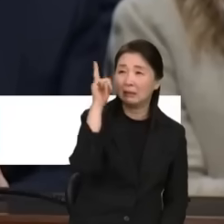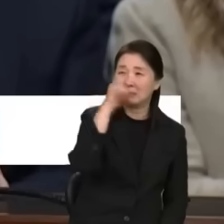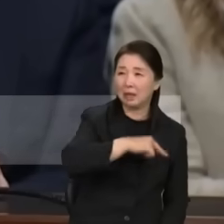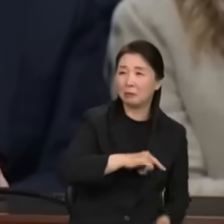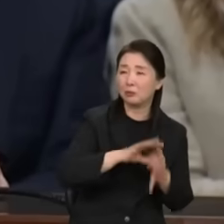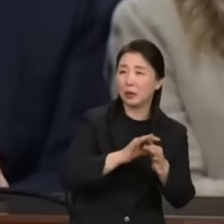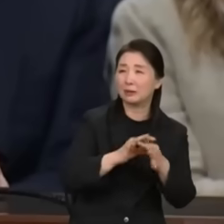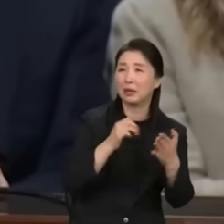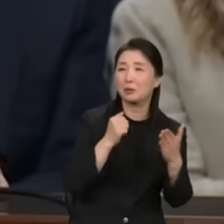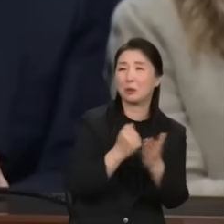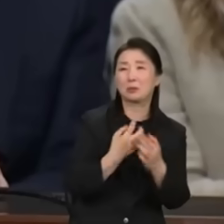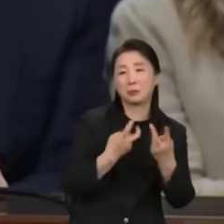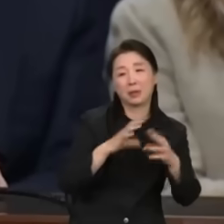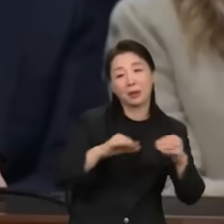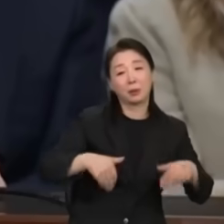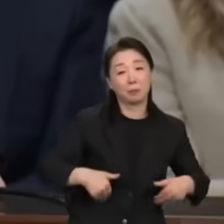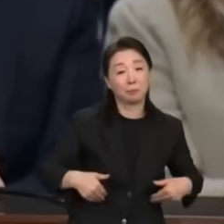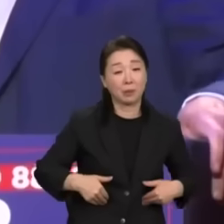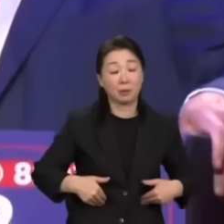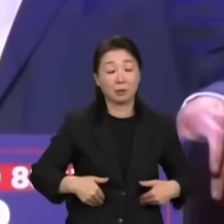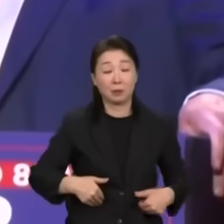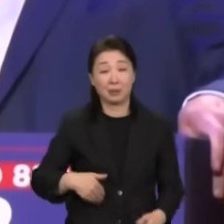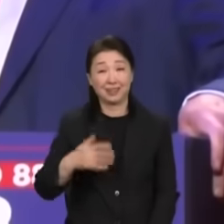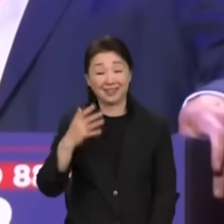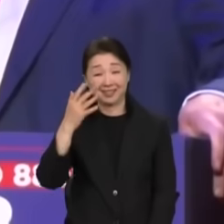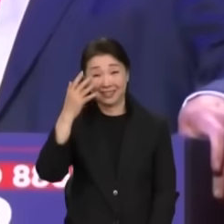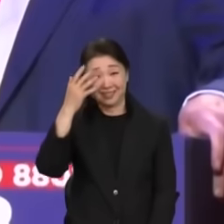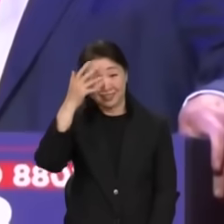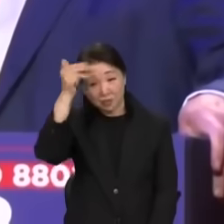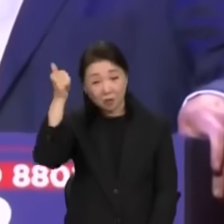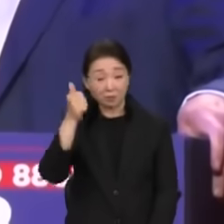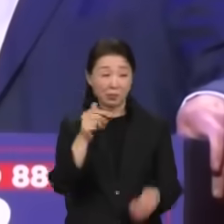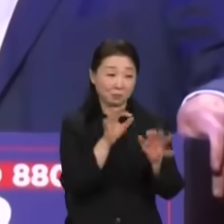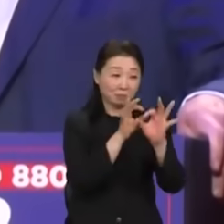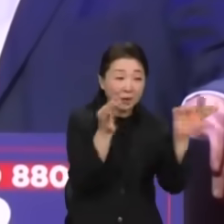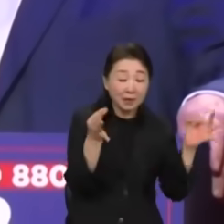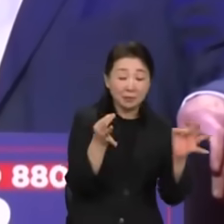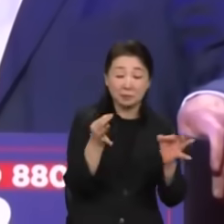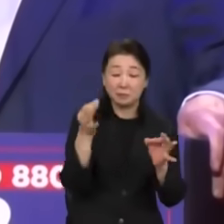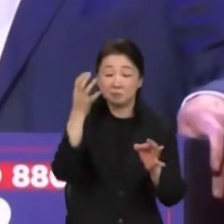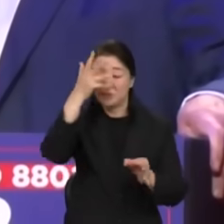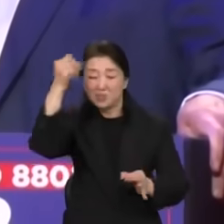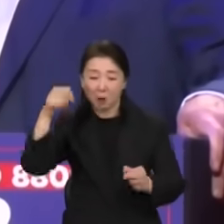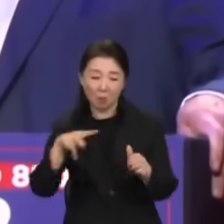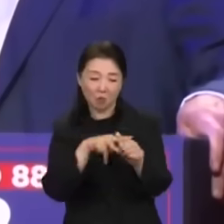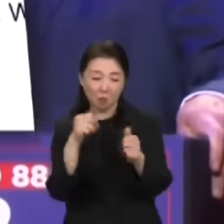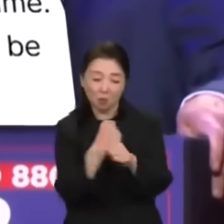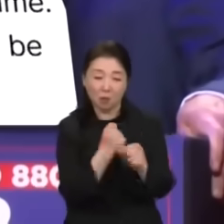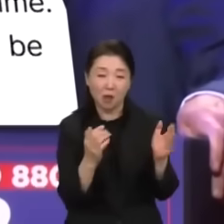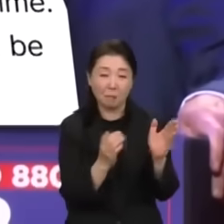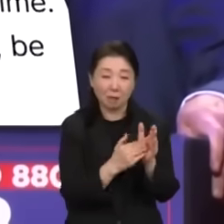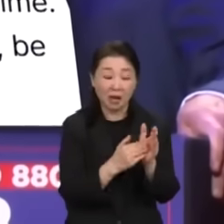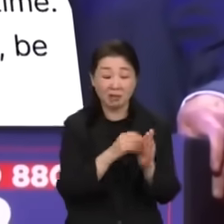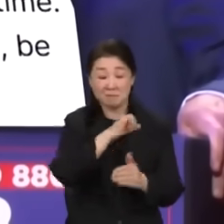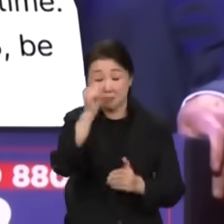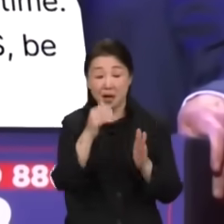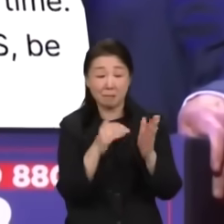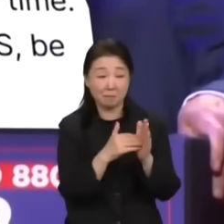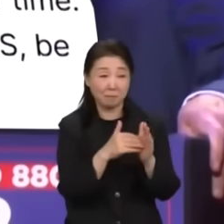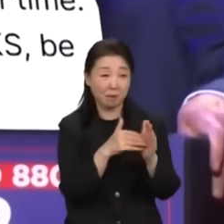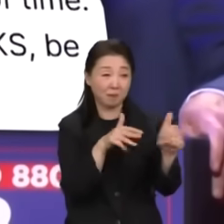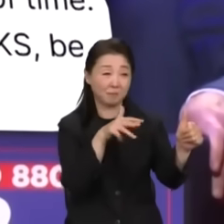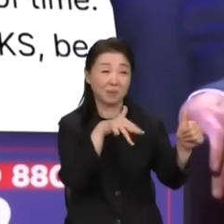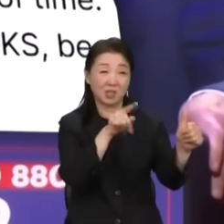하는 처지에 몰렸습니다. 트럼프는 페이스북이 자신의 정보를 조작한다는 이유로 당선되면 저커버그가 감옥에